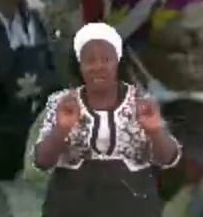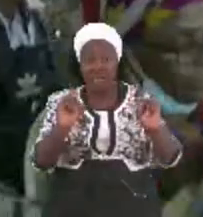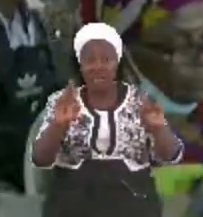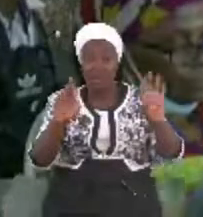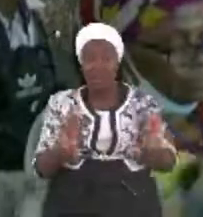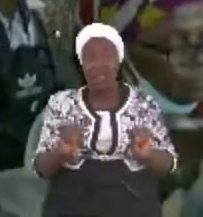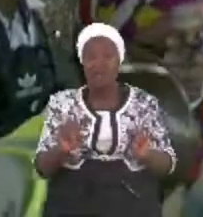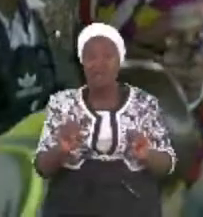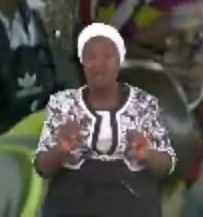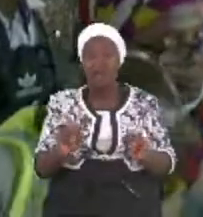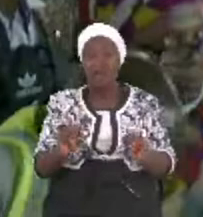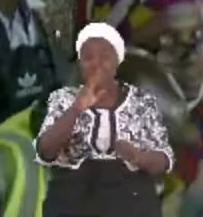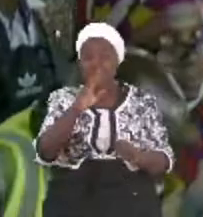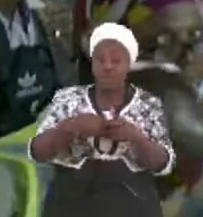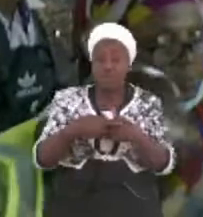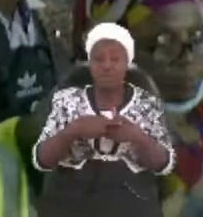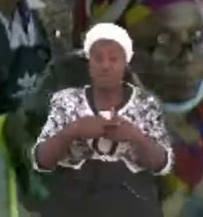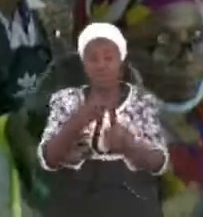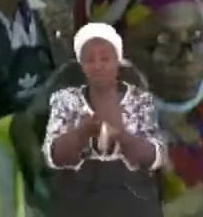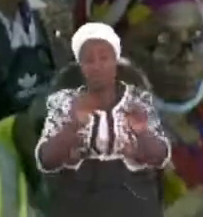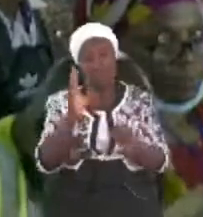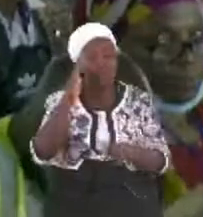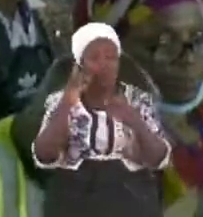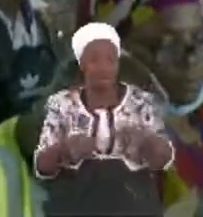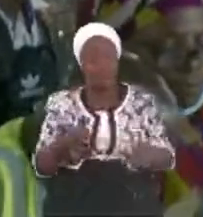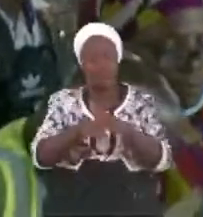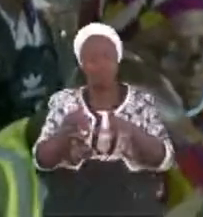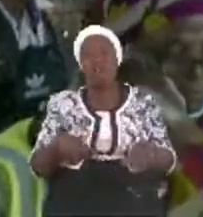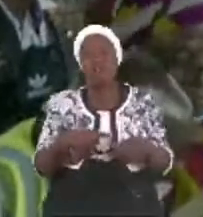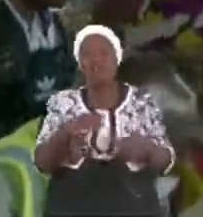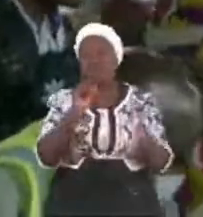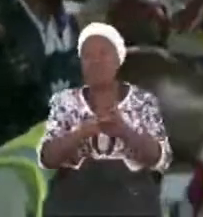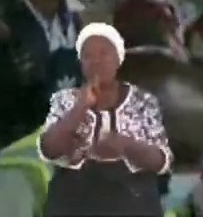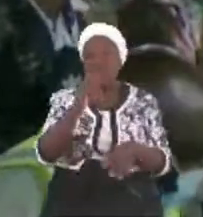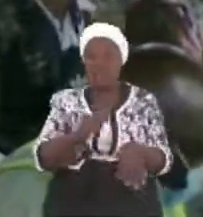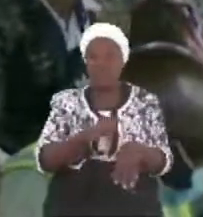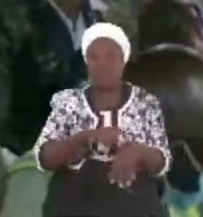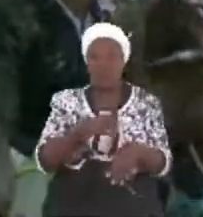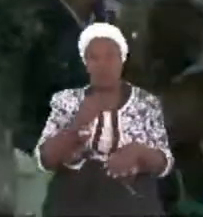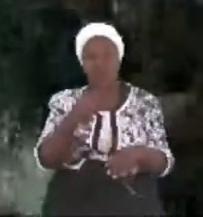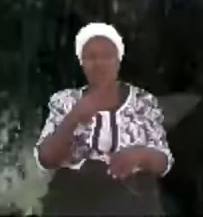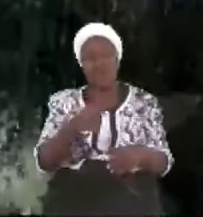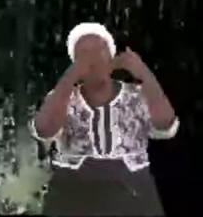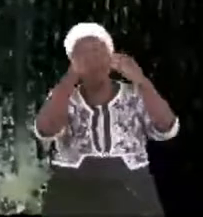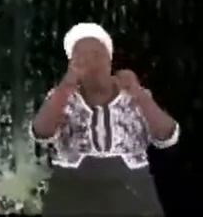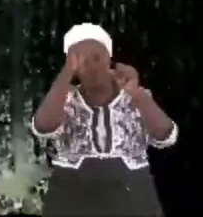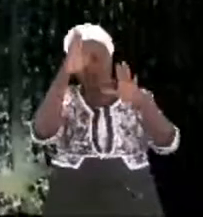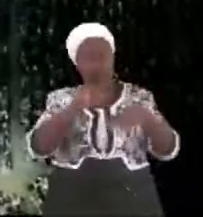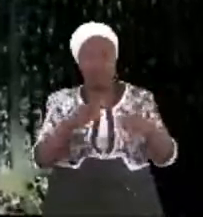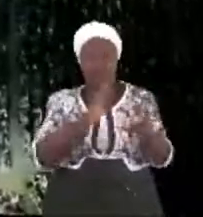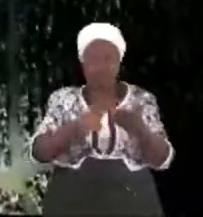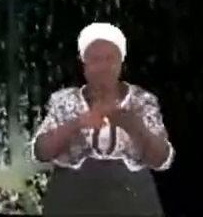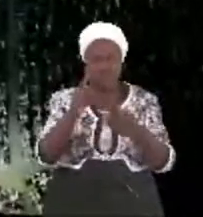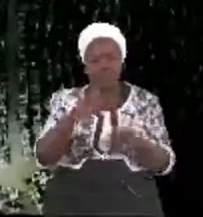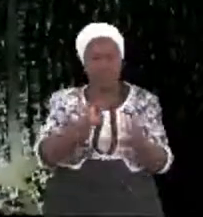restauration, le salut viendra dans ta vie. C'est en ce moment que le Père Céleste va te